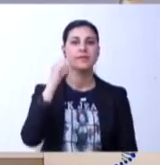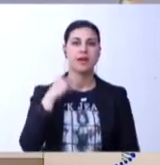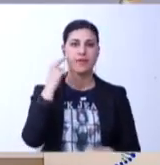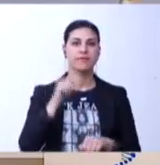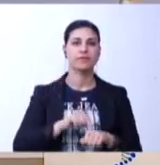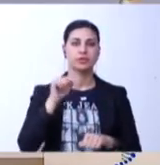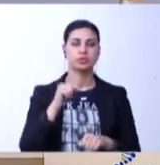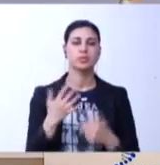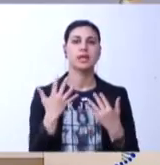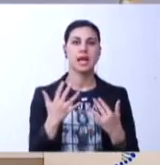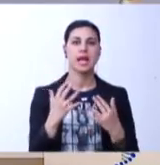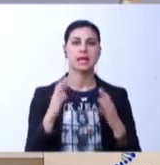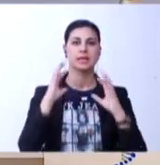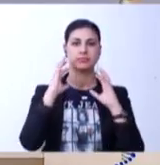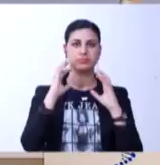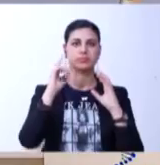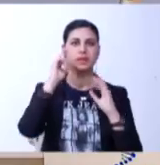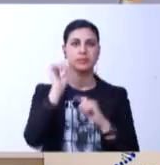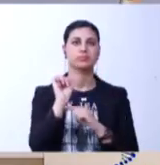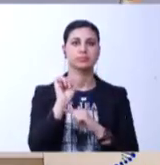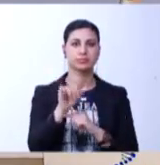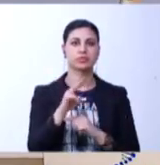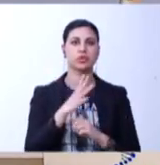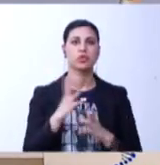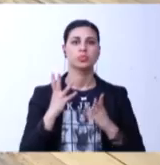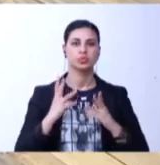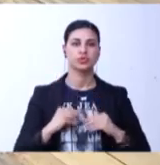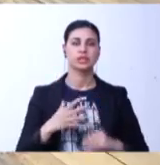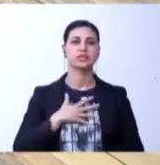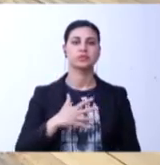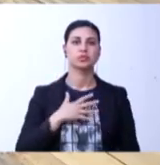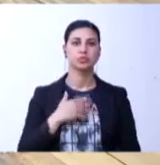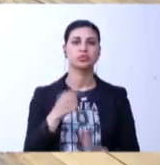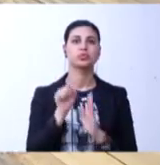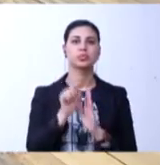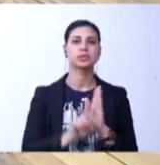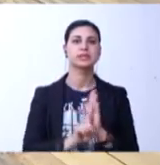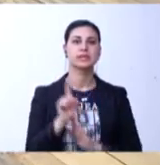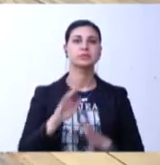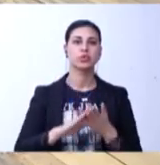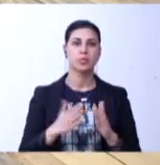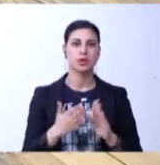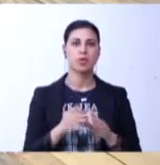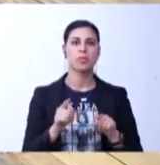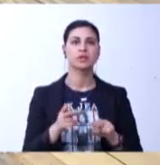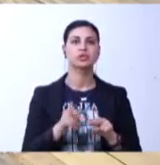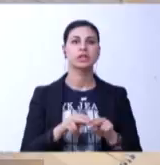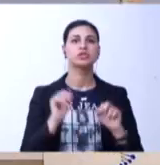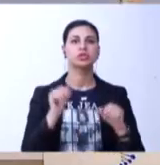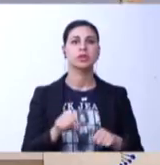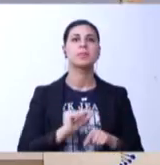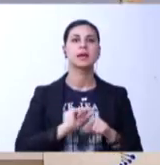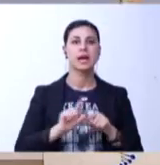ანუ ხელით ვაწვევით თავს, თავით ხელს და ვცდილობთ, რომ შვიდათ ვისუნთქოთ. ბრუნდებით საწყის მდგომარეობაში ეს ზეწოლა